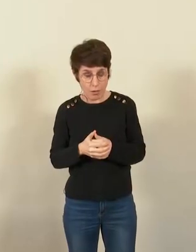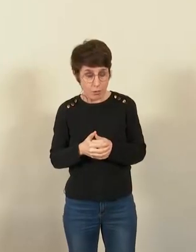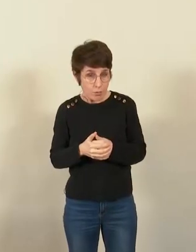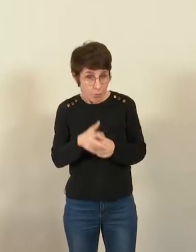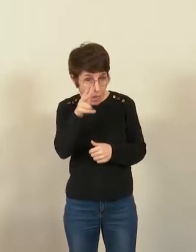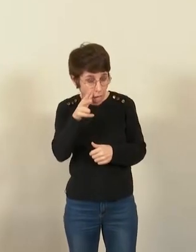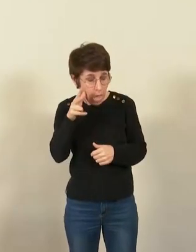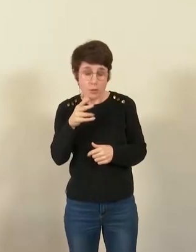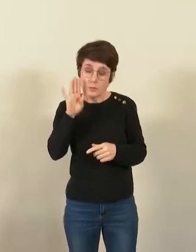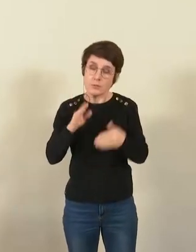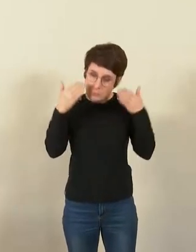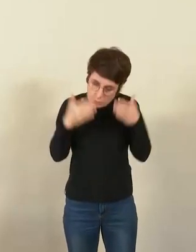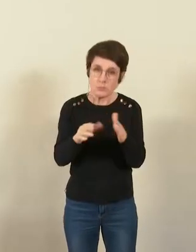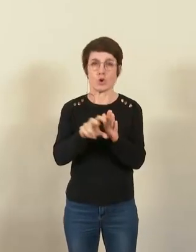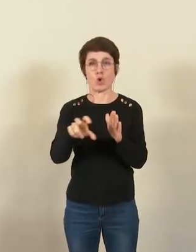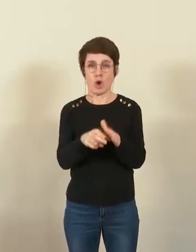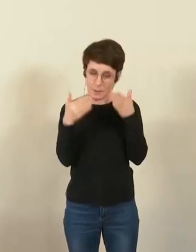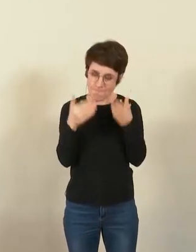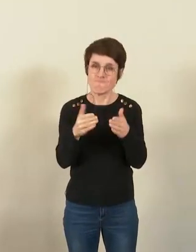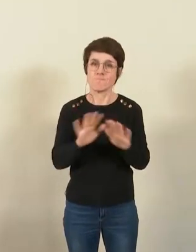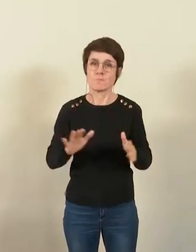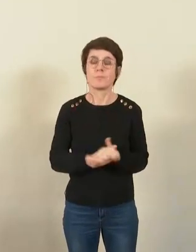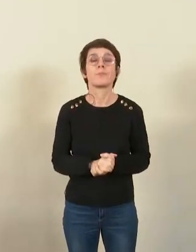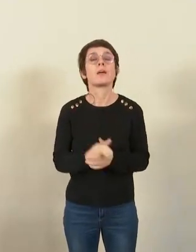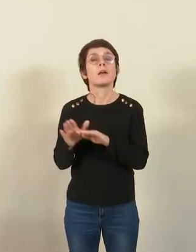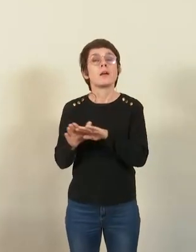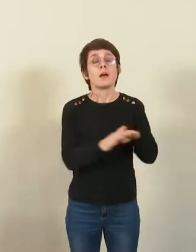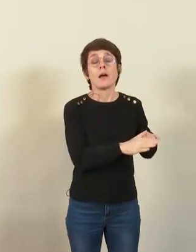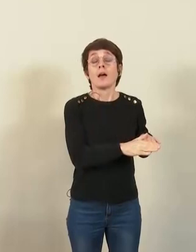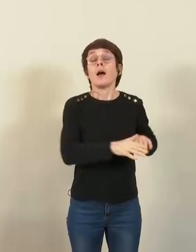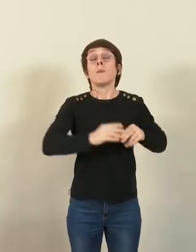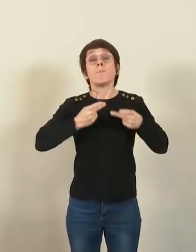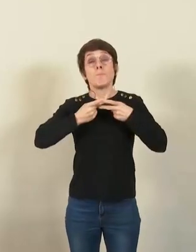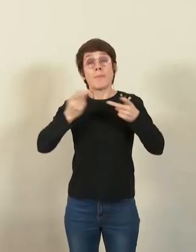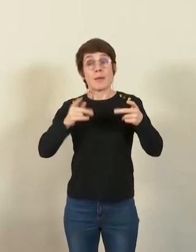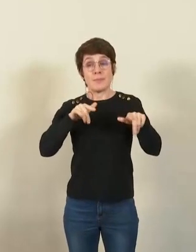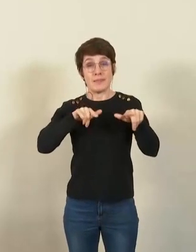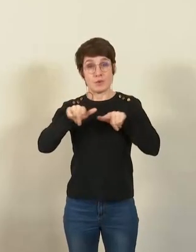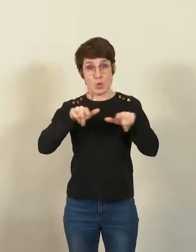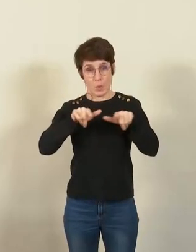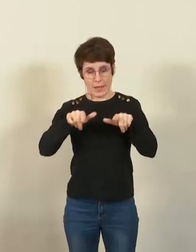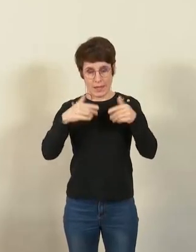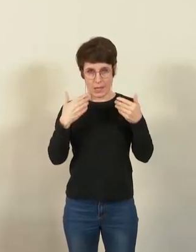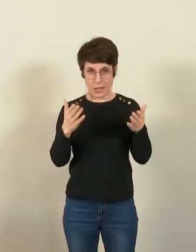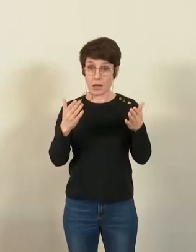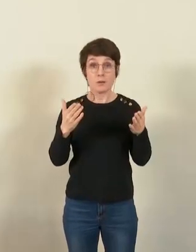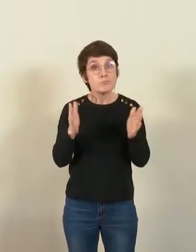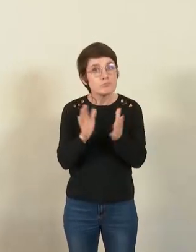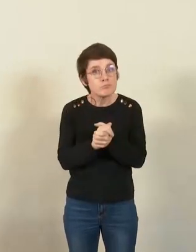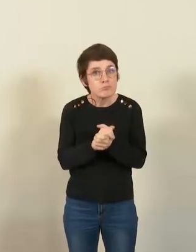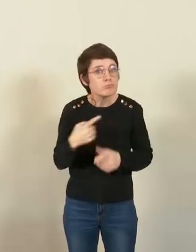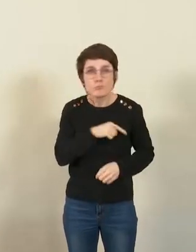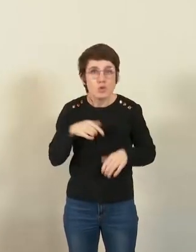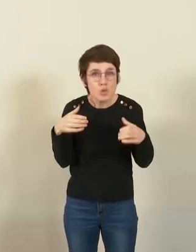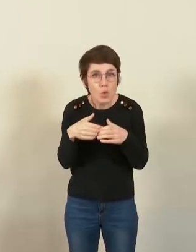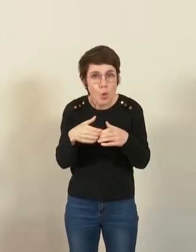grenoblois euh sur le permis de louer alors nous notre groupe figurez-vous qu'on est très favorable à cette délibération